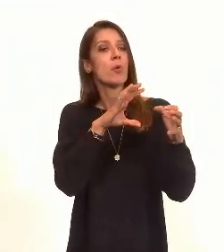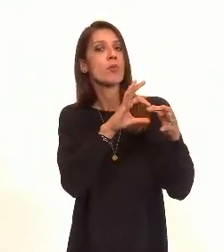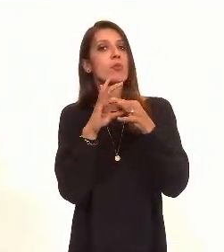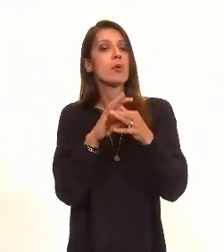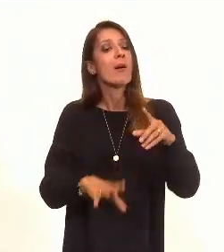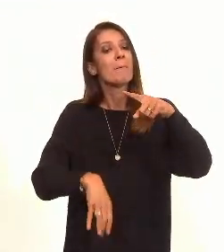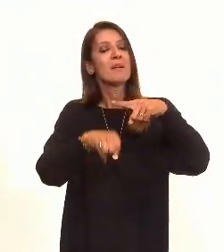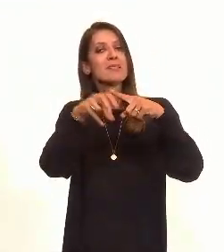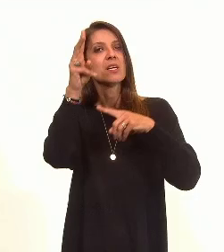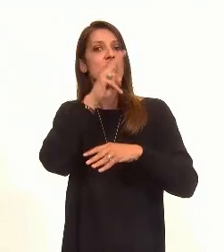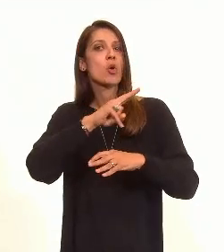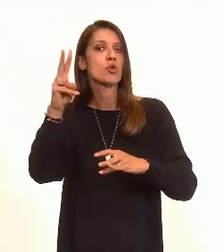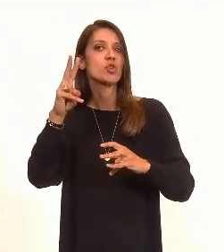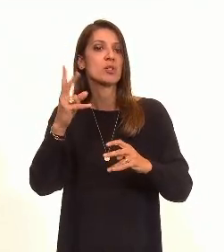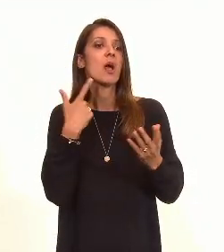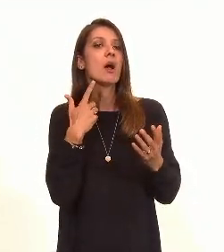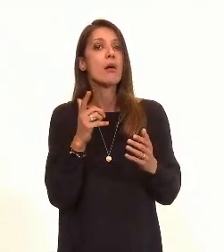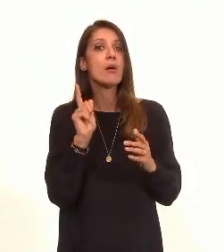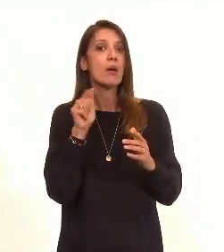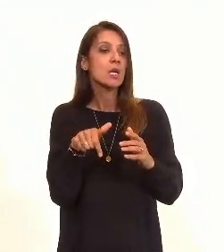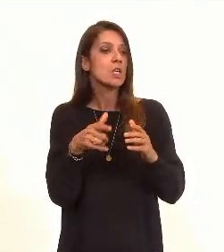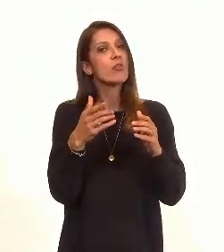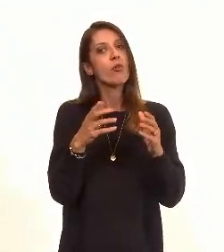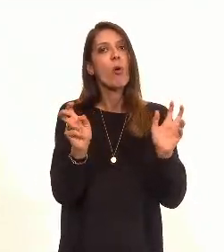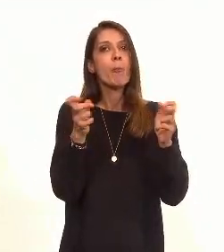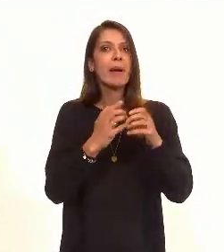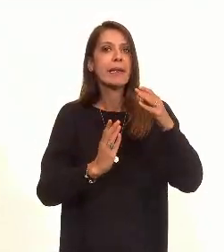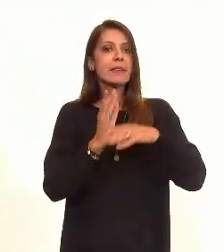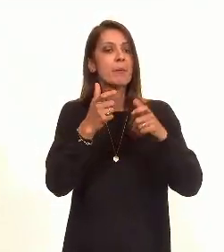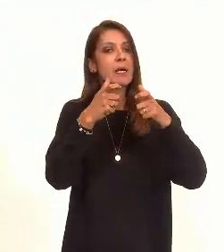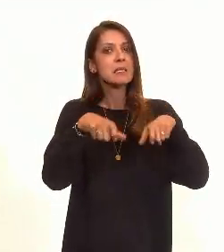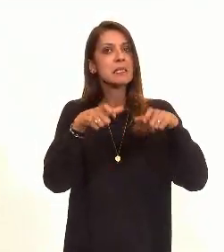généralement, n'est pas soumise à un ticket modérateur, sauf si les ressources